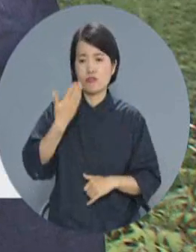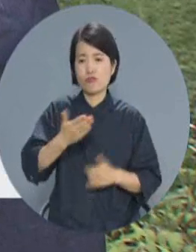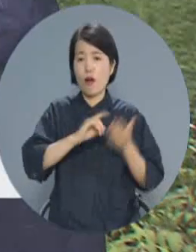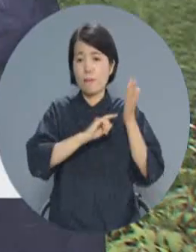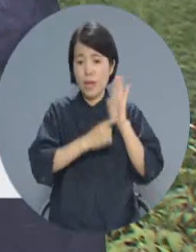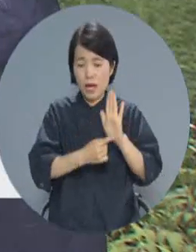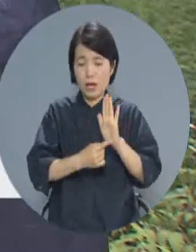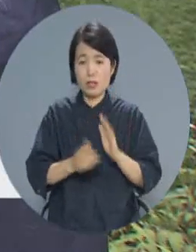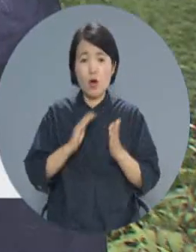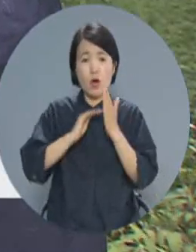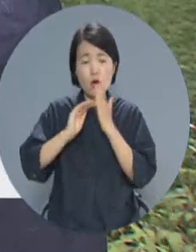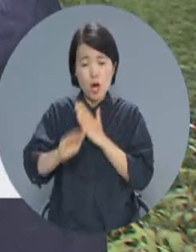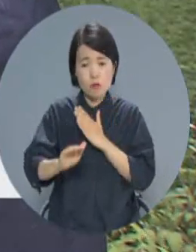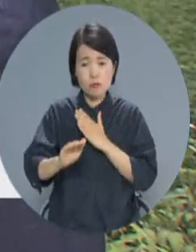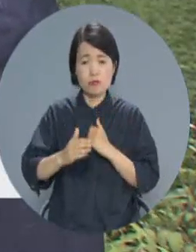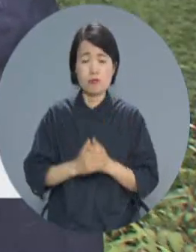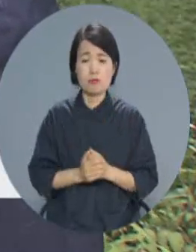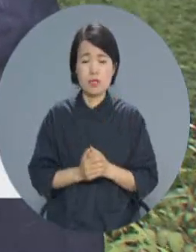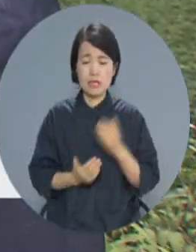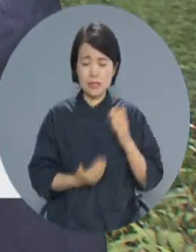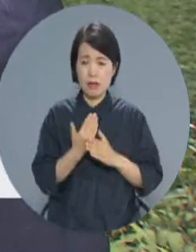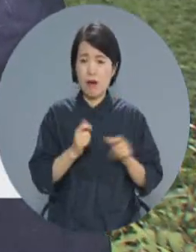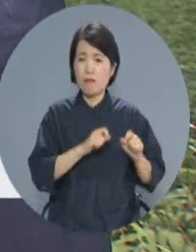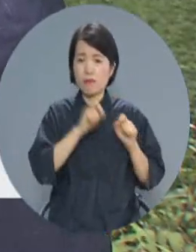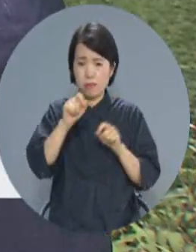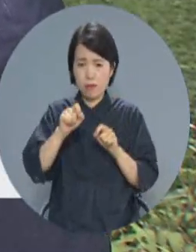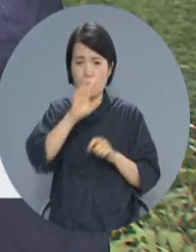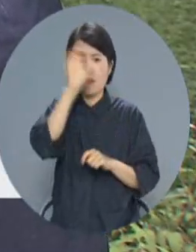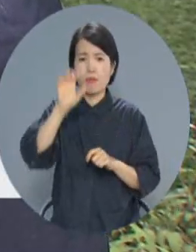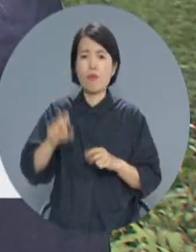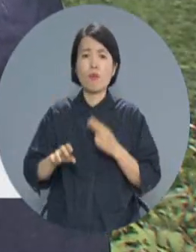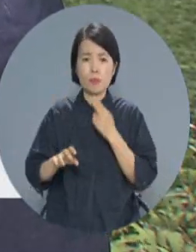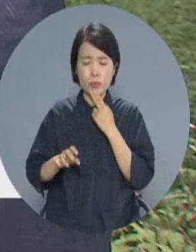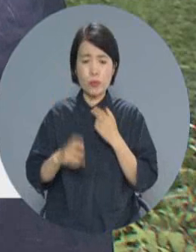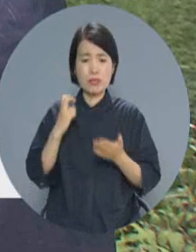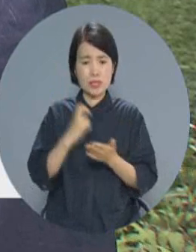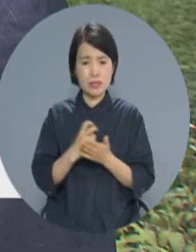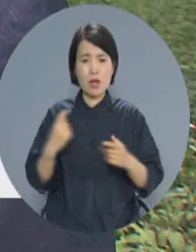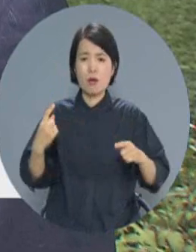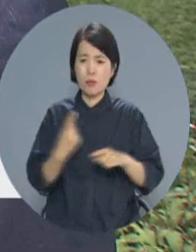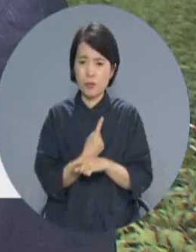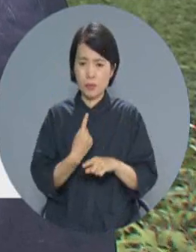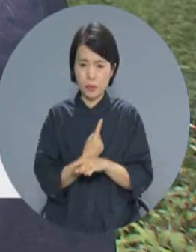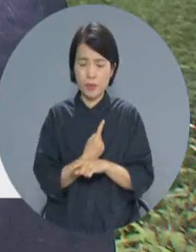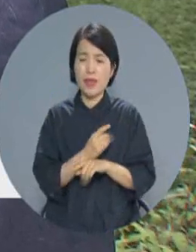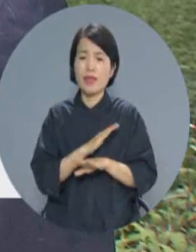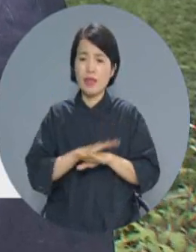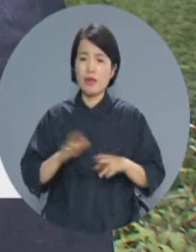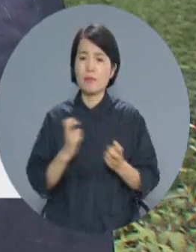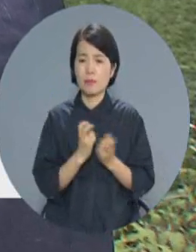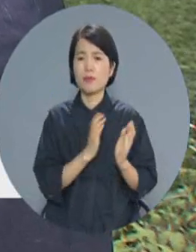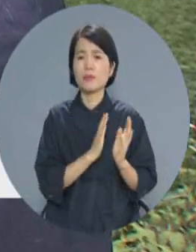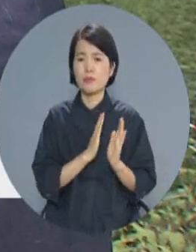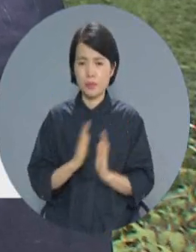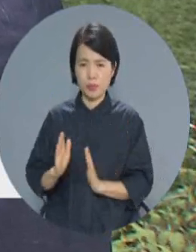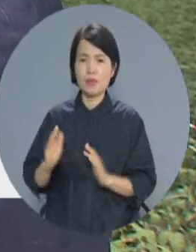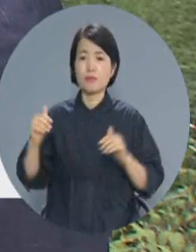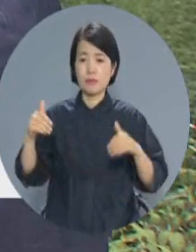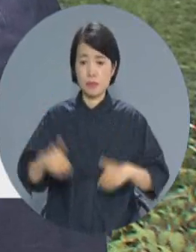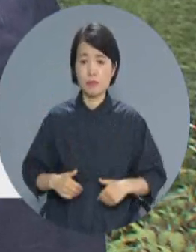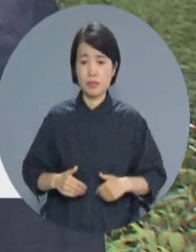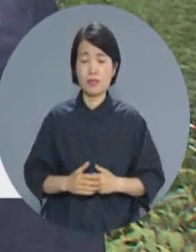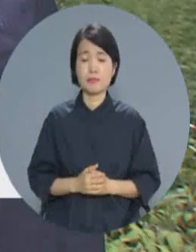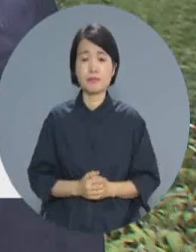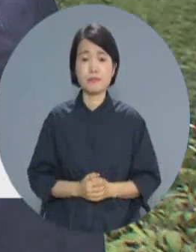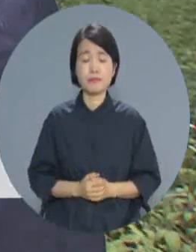밝히고 향후 이런 일에 재발되지 않도록 제도적 보완책을 반드시 마련해야